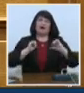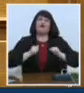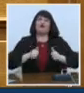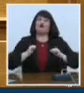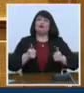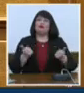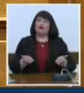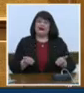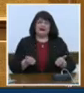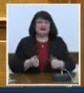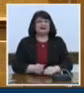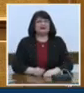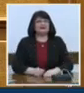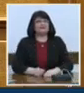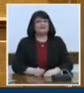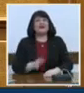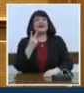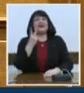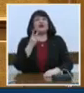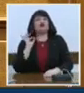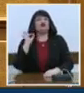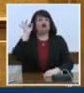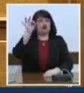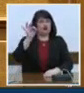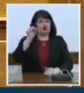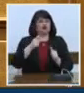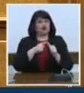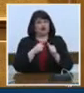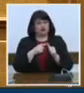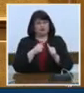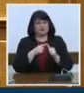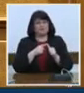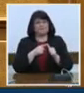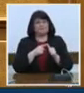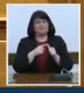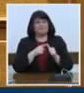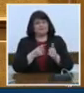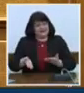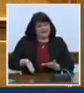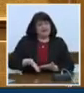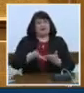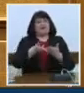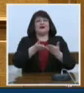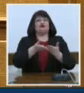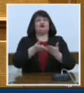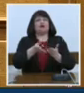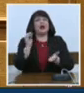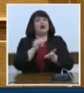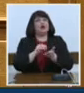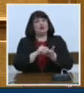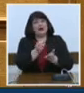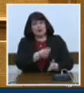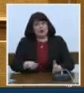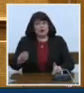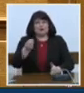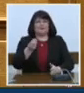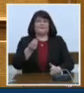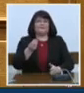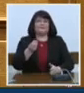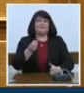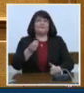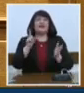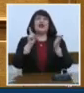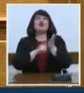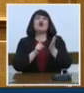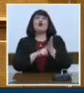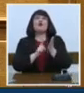που έχουν ένα διπλό στόχο. Πρώτον, να ενισχυθεί ακόμα περισσότερο το νομικό μας